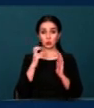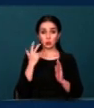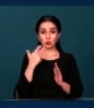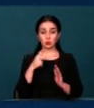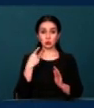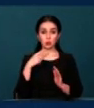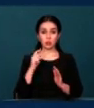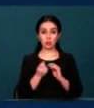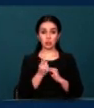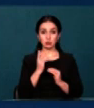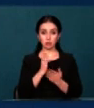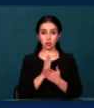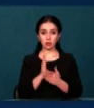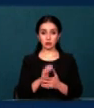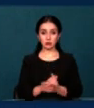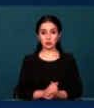chiqadi.